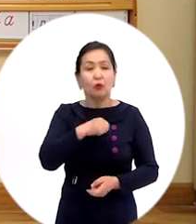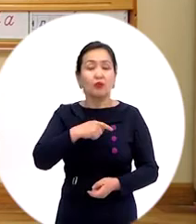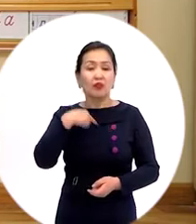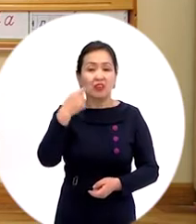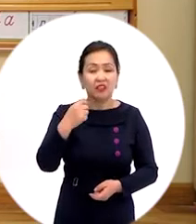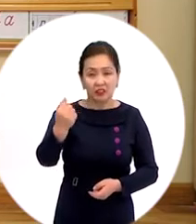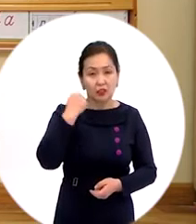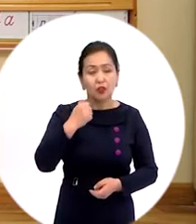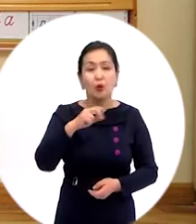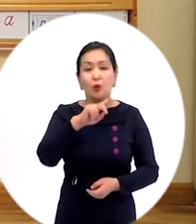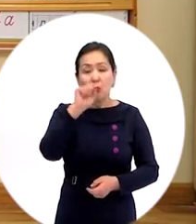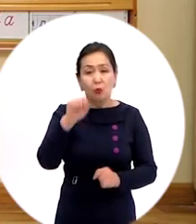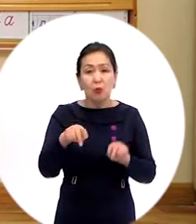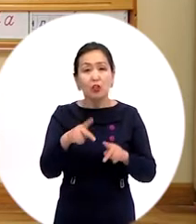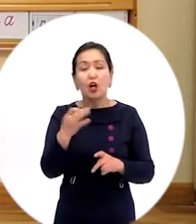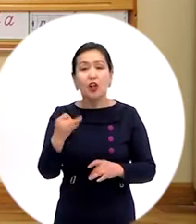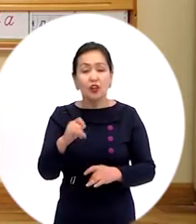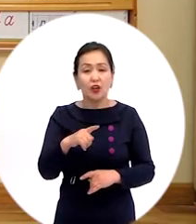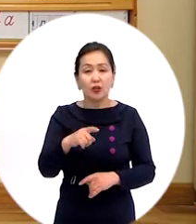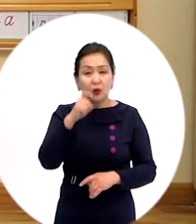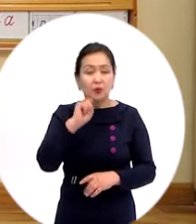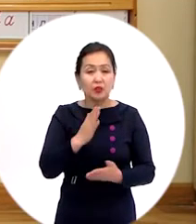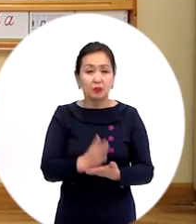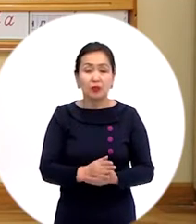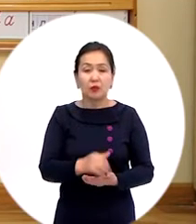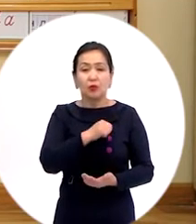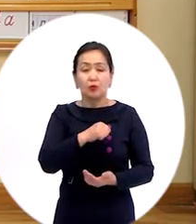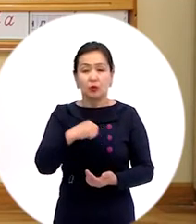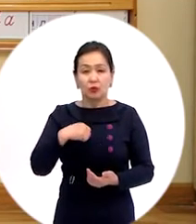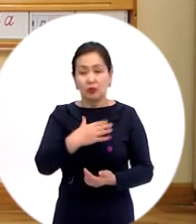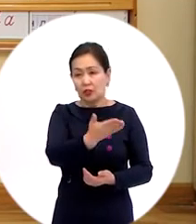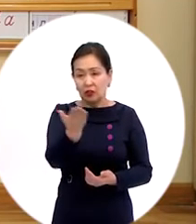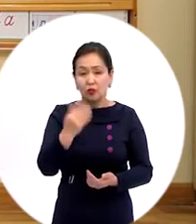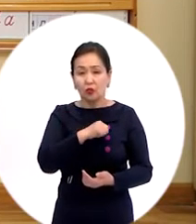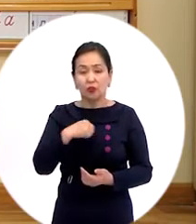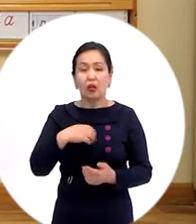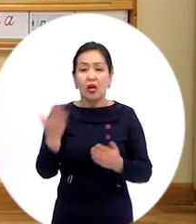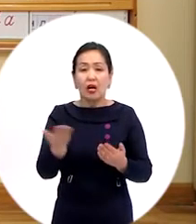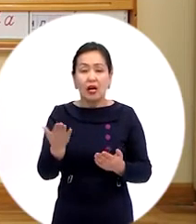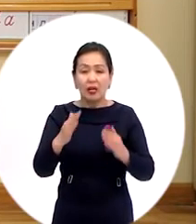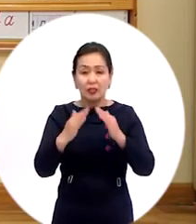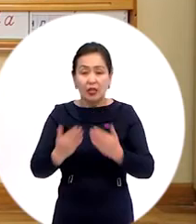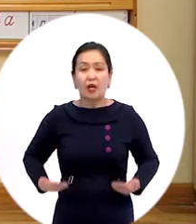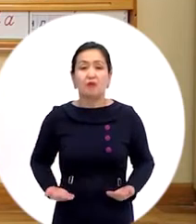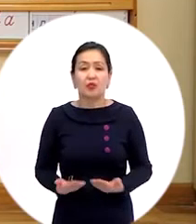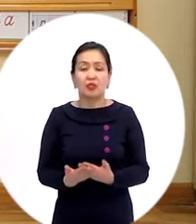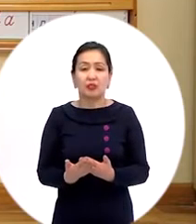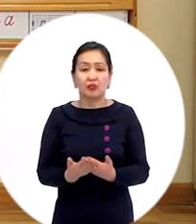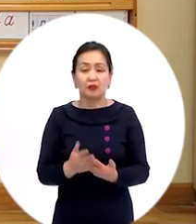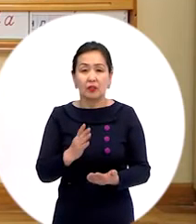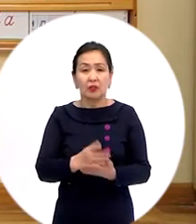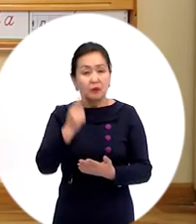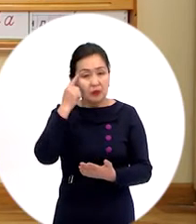гэж хүсэж байгаа юм байна. За бүгдээрээ одоо өөрийнхөө хаана амьдардаг вэ гэдгийг өөрийнхөө